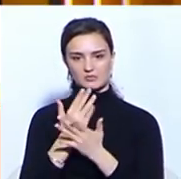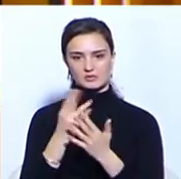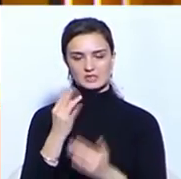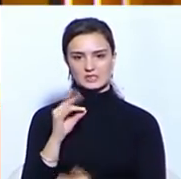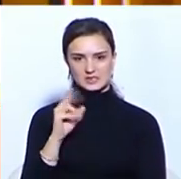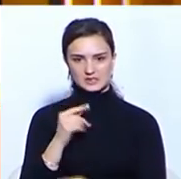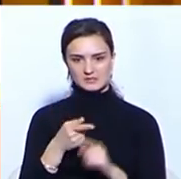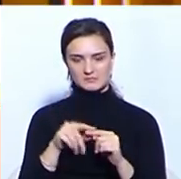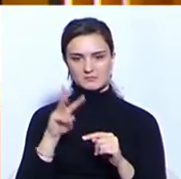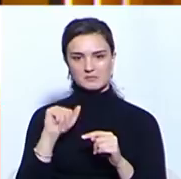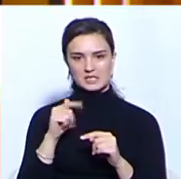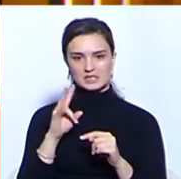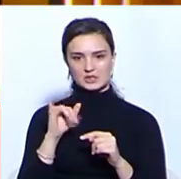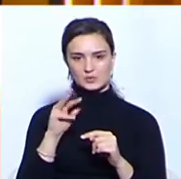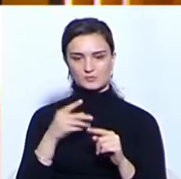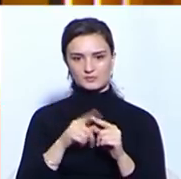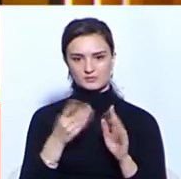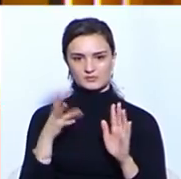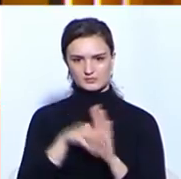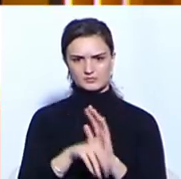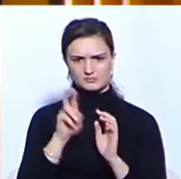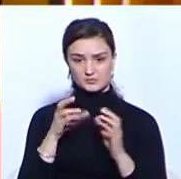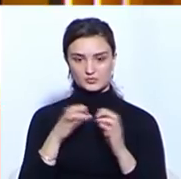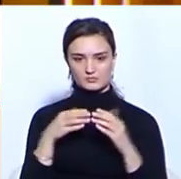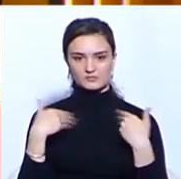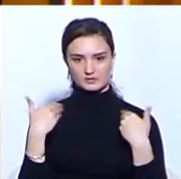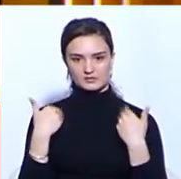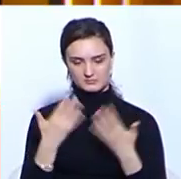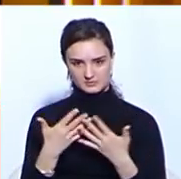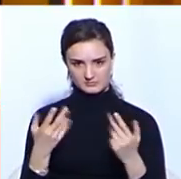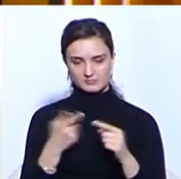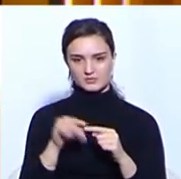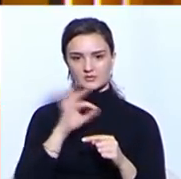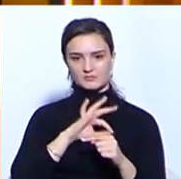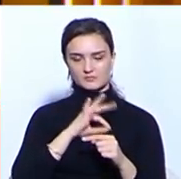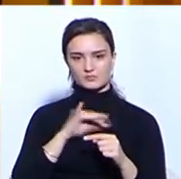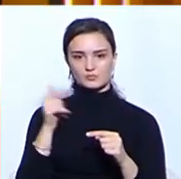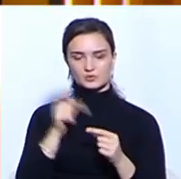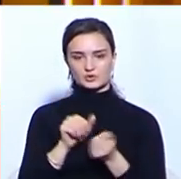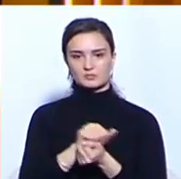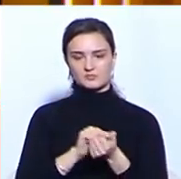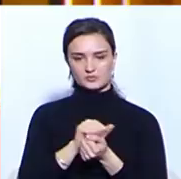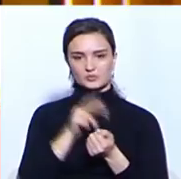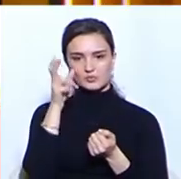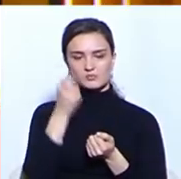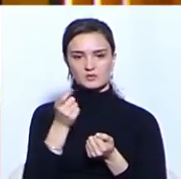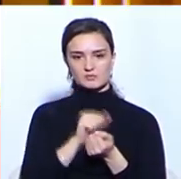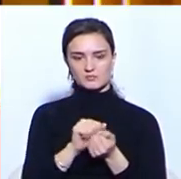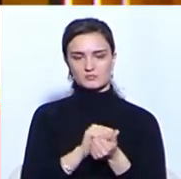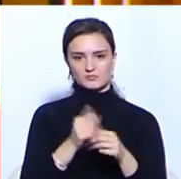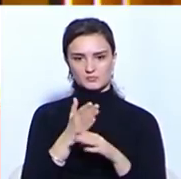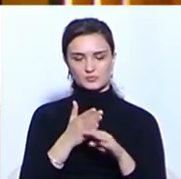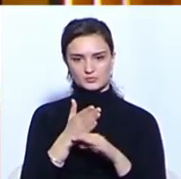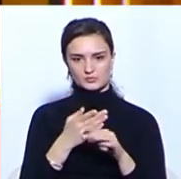ცილის, აგრეთვე მაგნიუმის წყარო, რომელიც მასში არის, ბეჯგუფის ვიტამინები, მაგრამ ამისათვის გამოვიყენოთ უხეშად დაფქვილი ხორბლისგან მომზადებული